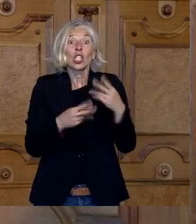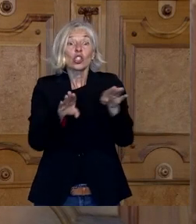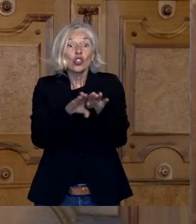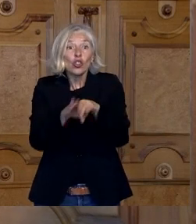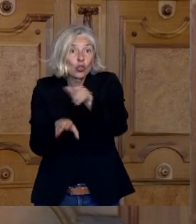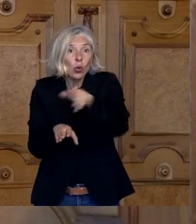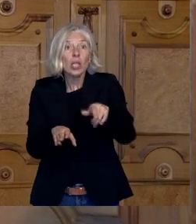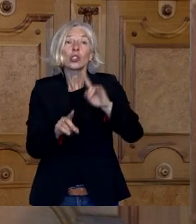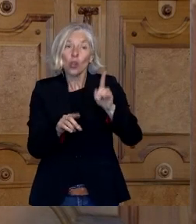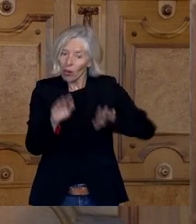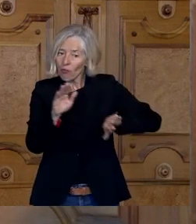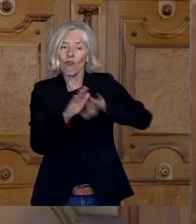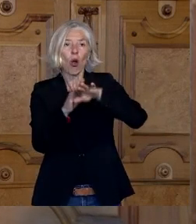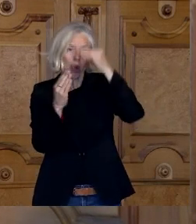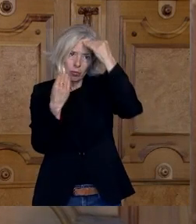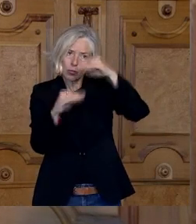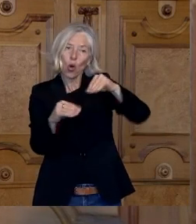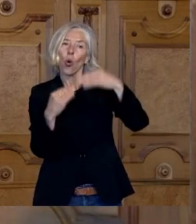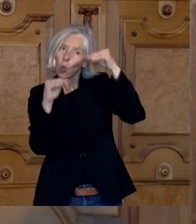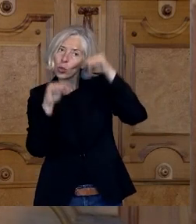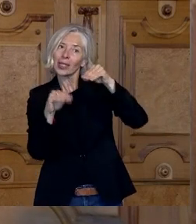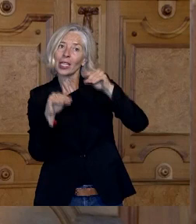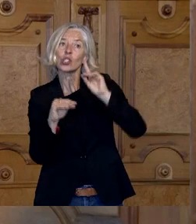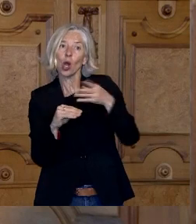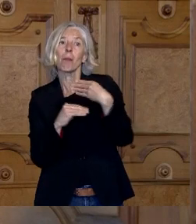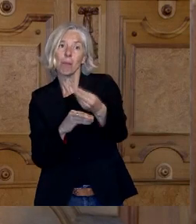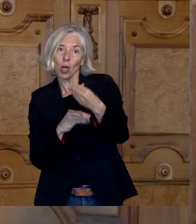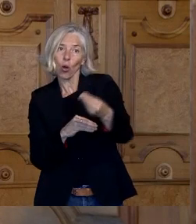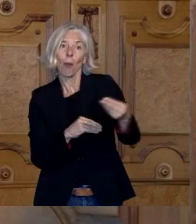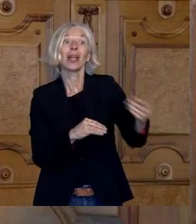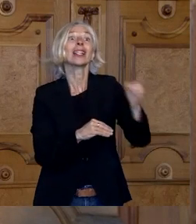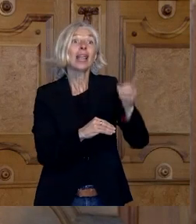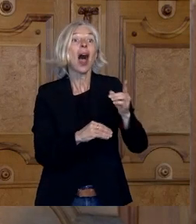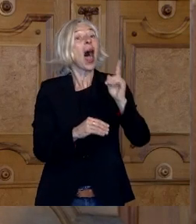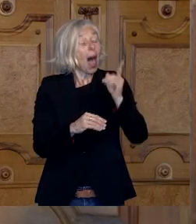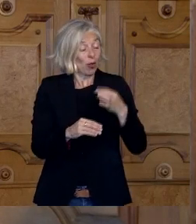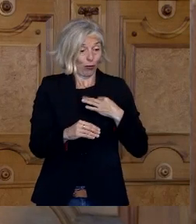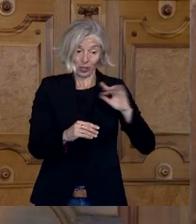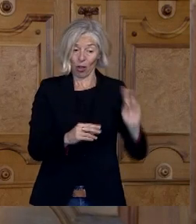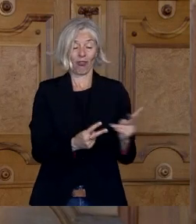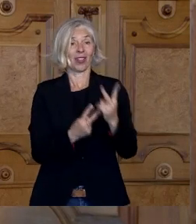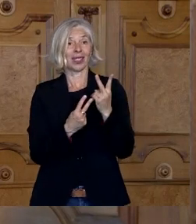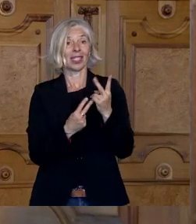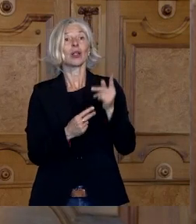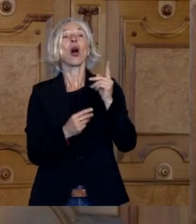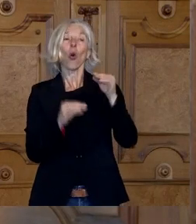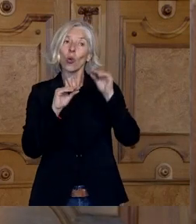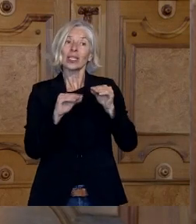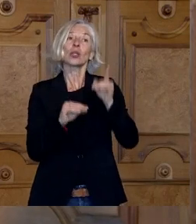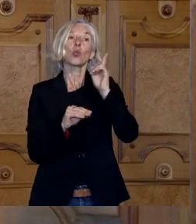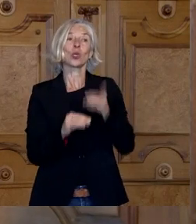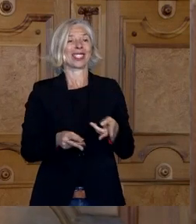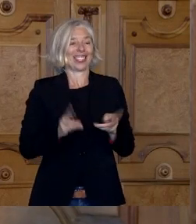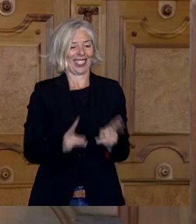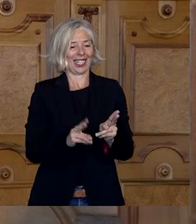unter der Maßgabe, dass er natürlich unter hygienisch sicheren Bedingungen gewährleistet werden kann. Deswegen hat die